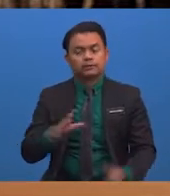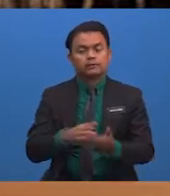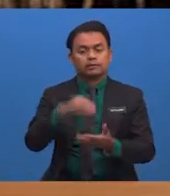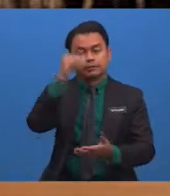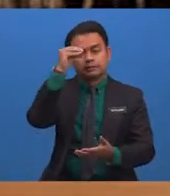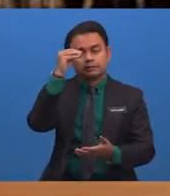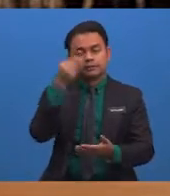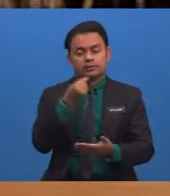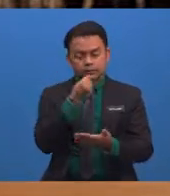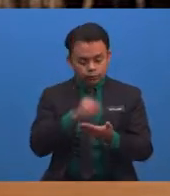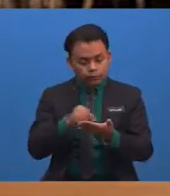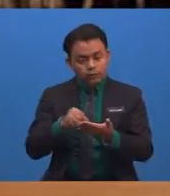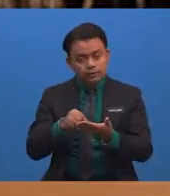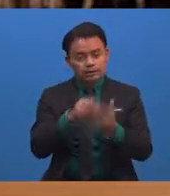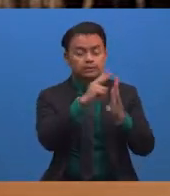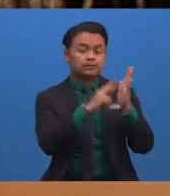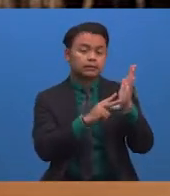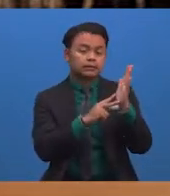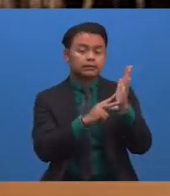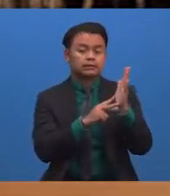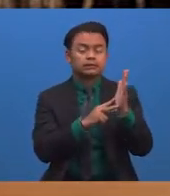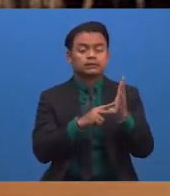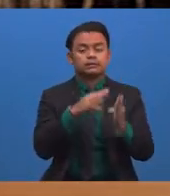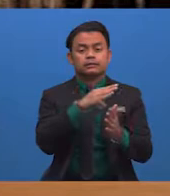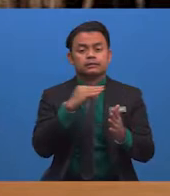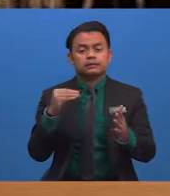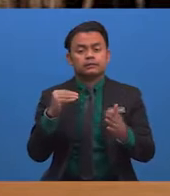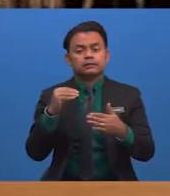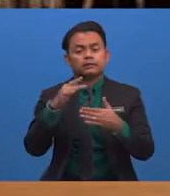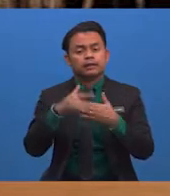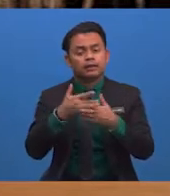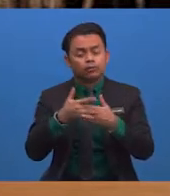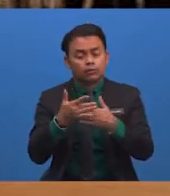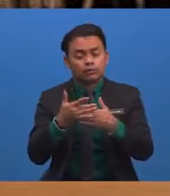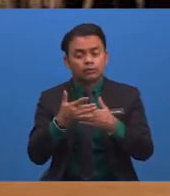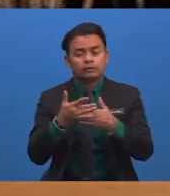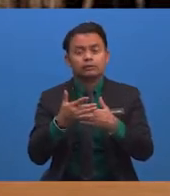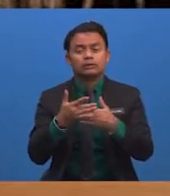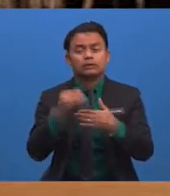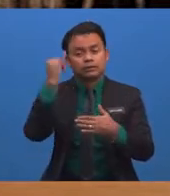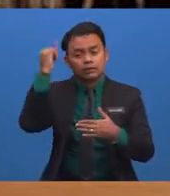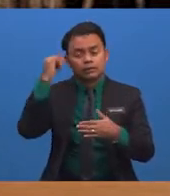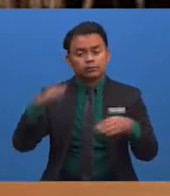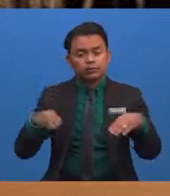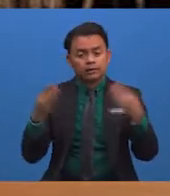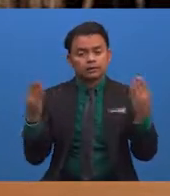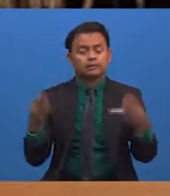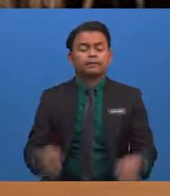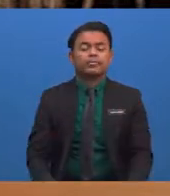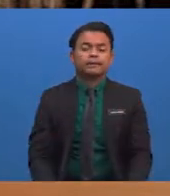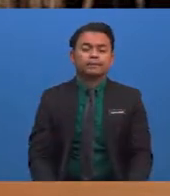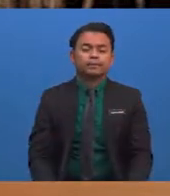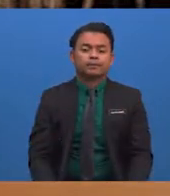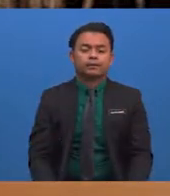membaca dan asas ilmu bahasa. Kewujudan kutak memberikan peluang kepada